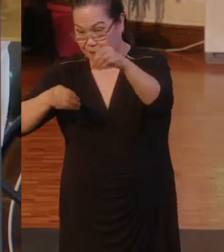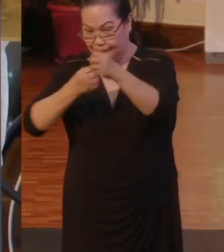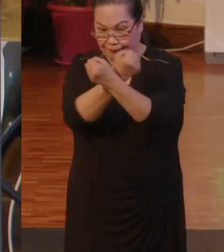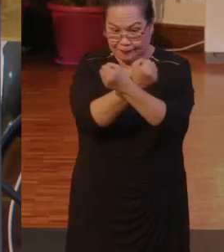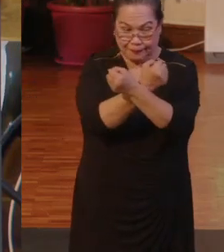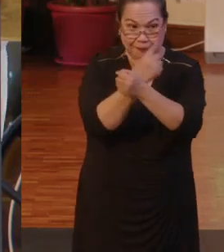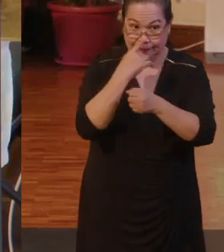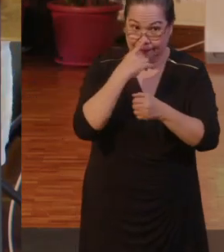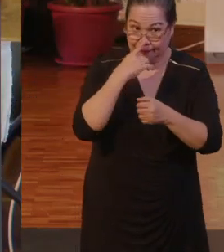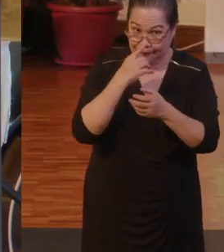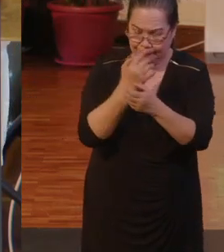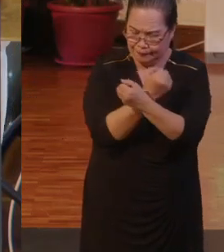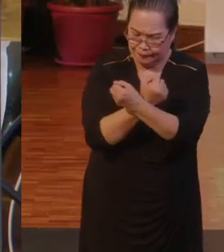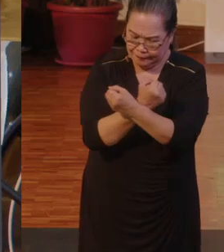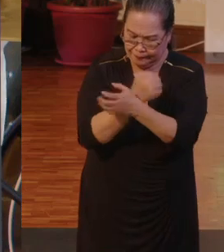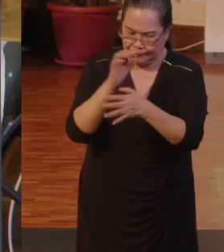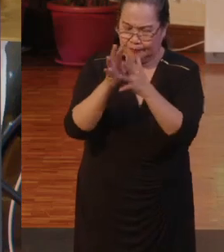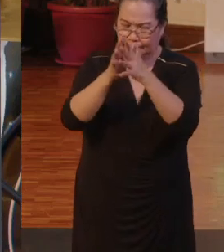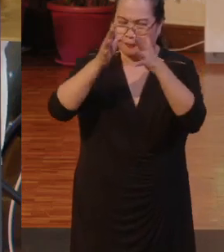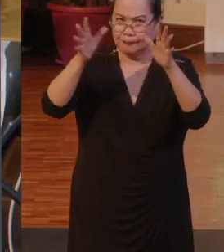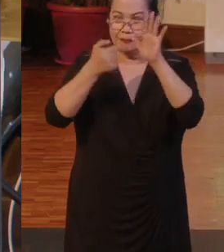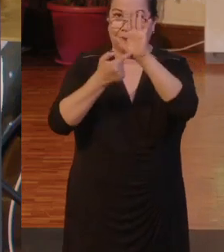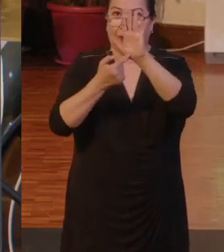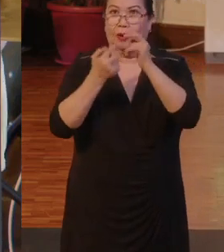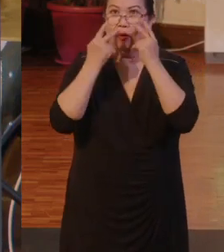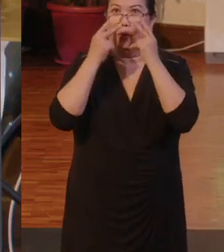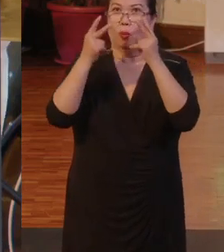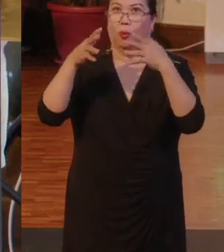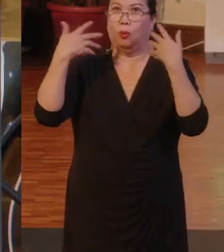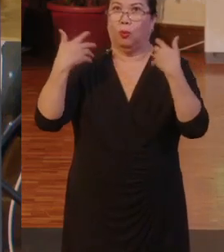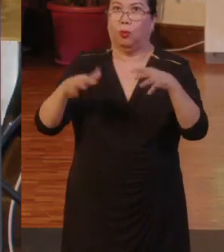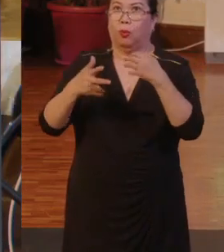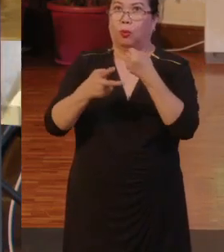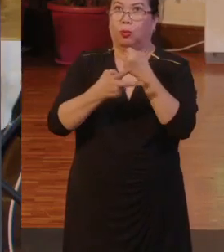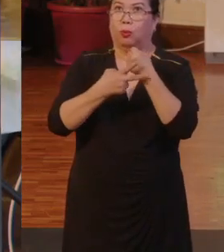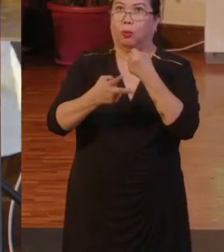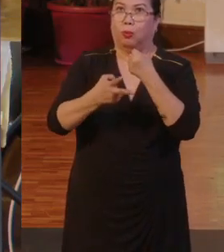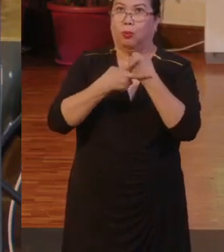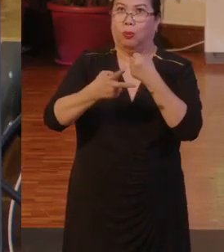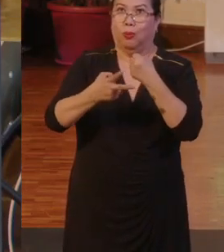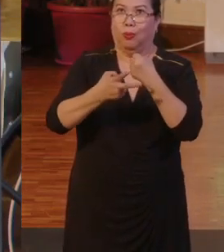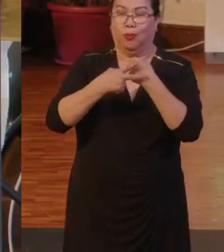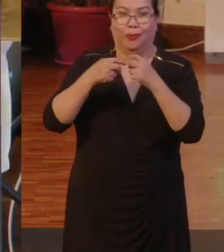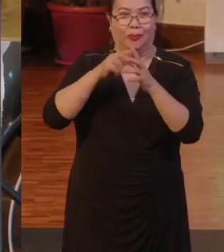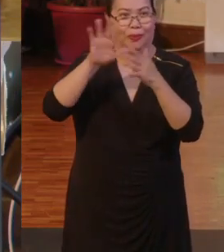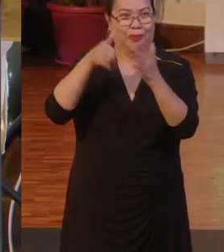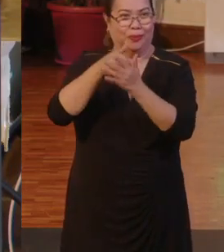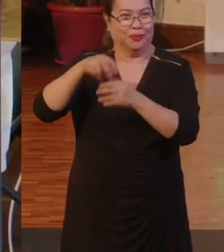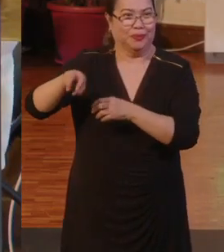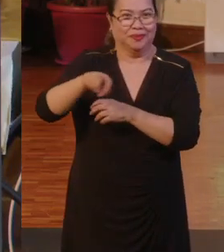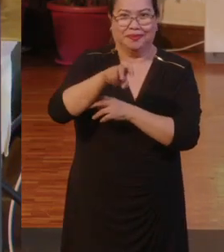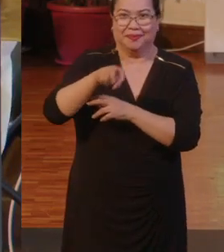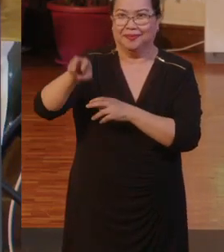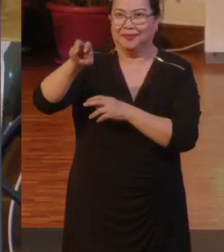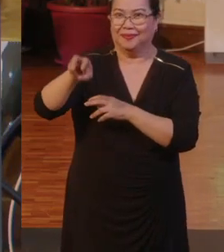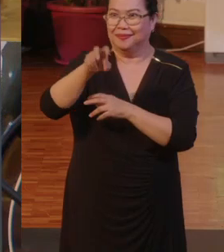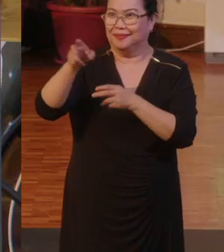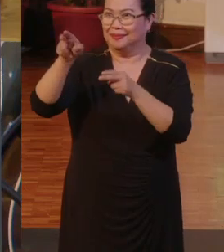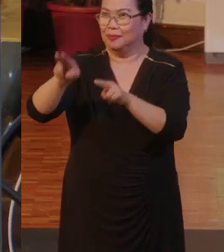you did not dig, and vineyards and olive trees that you did not plant, when you eat and